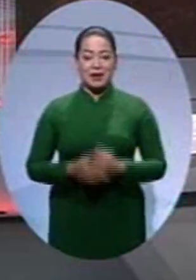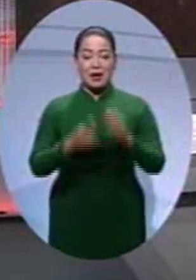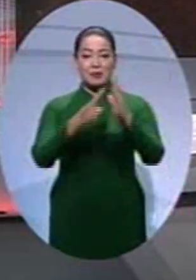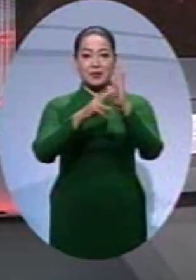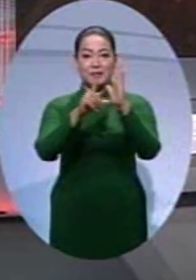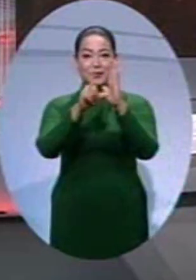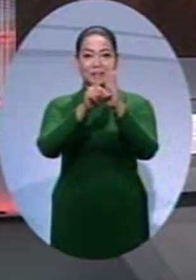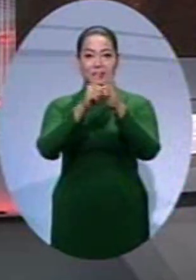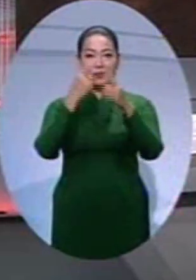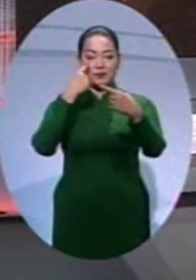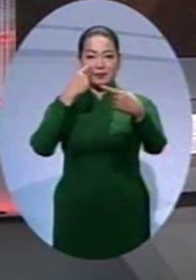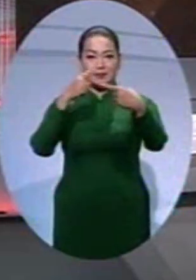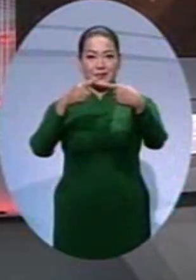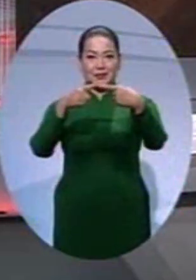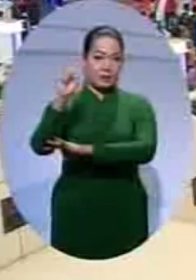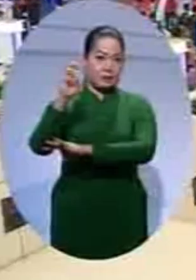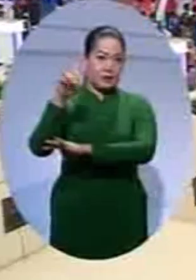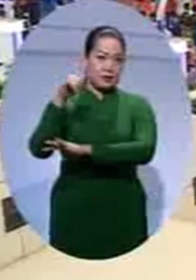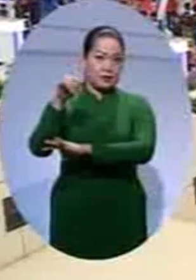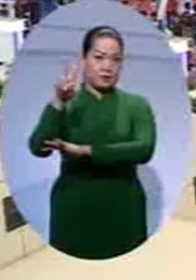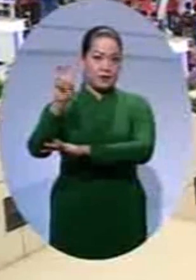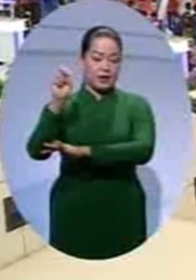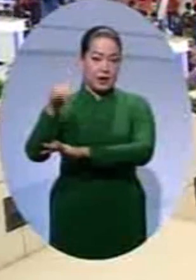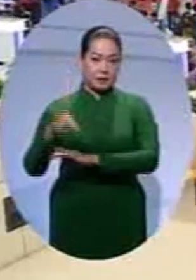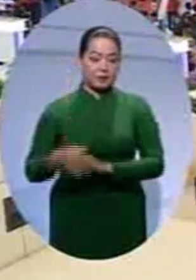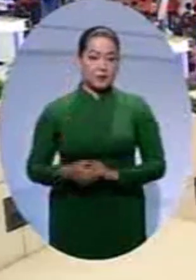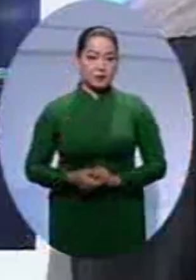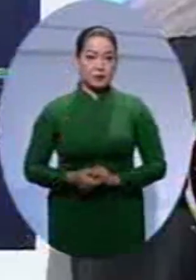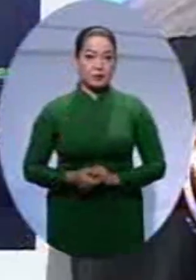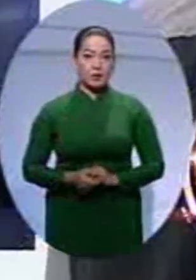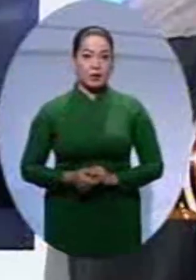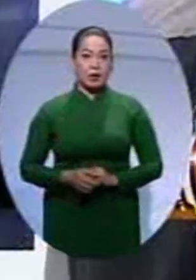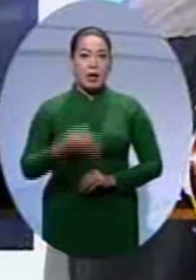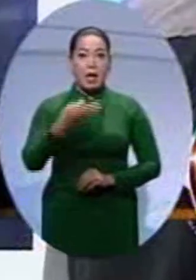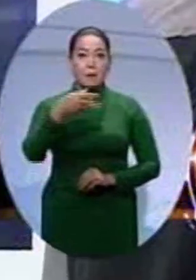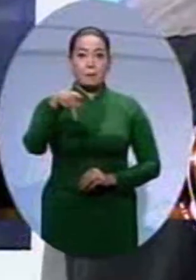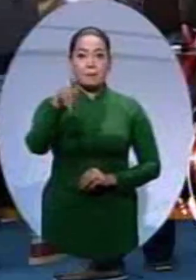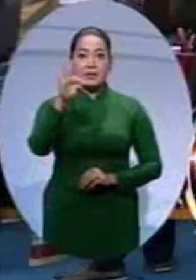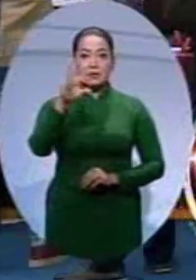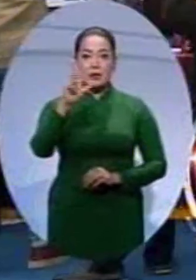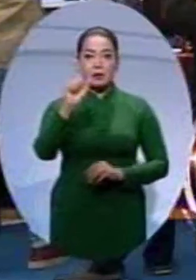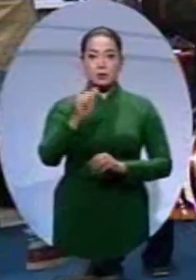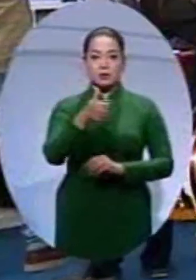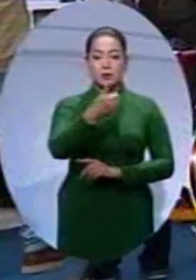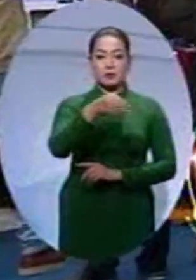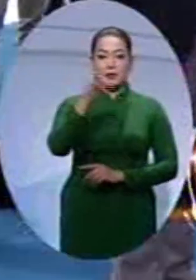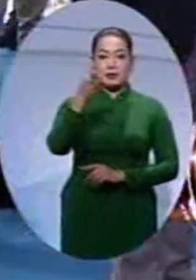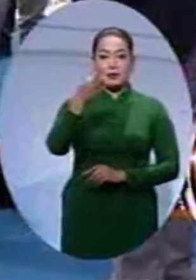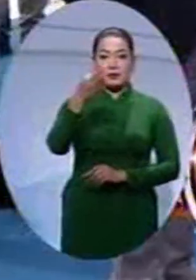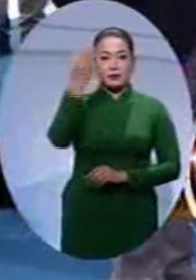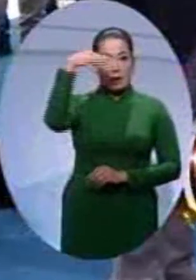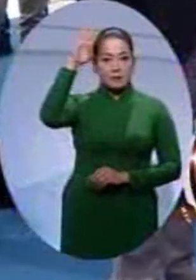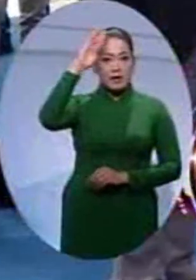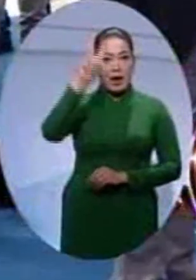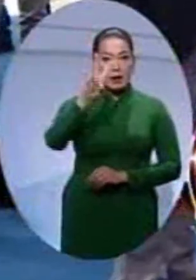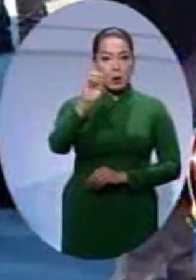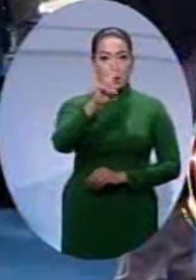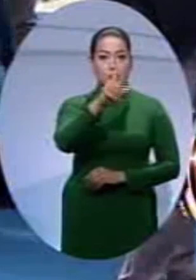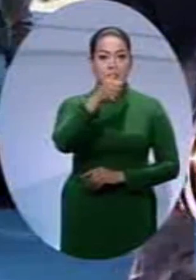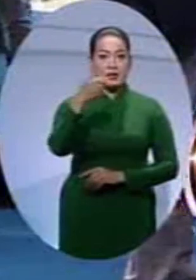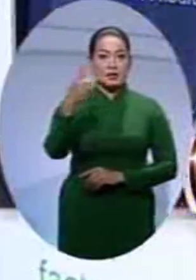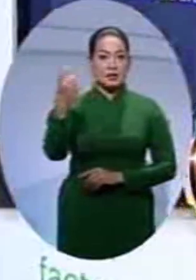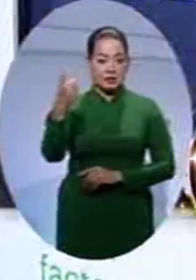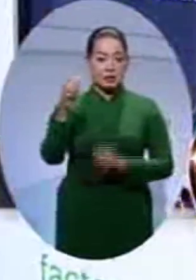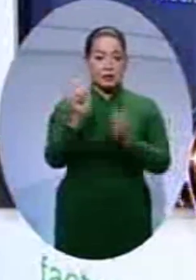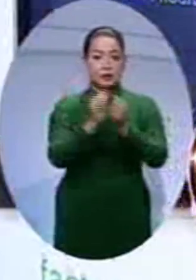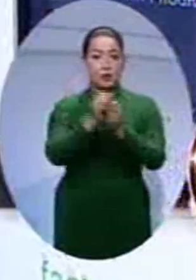sẽ có những nội dung đáng chú ý sau đây. Diễn đàn công nghệ lớn nhất của FPT, FPT Tech Day năm 2019 với chủ đề Khởi